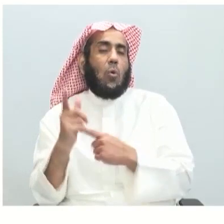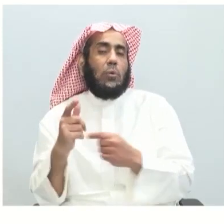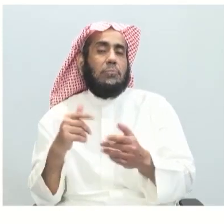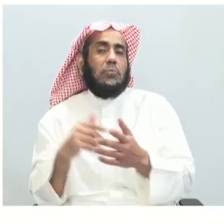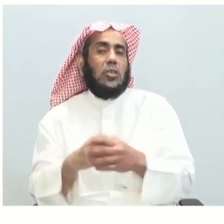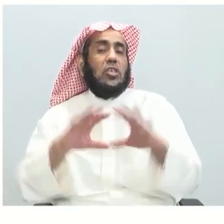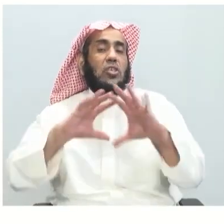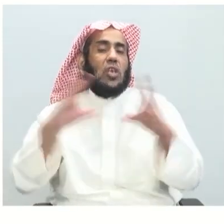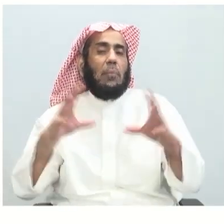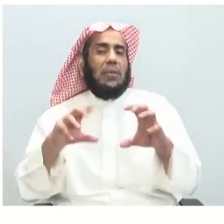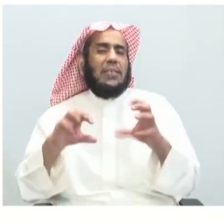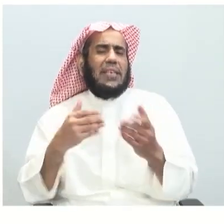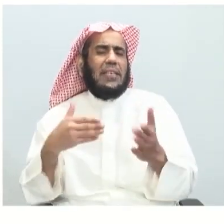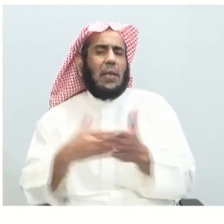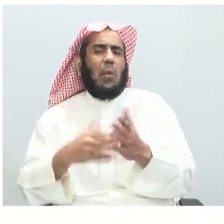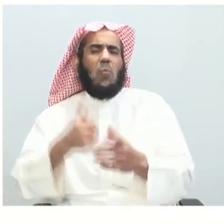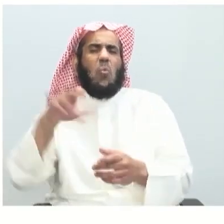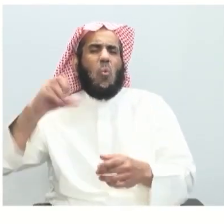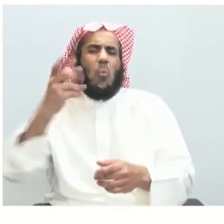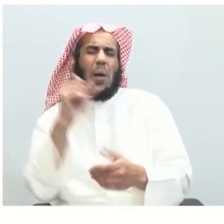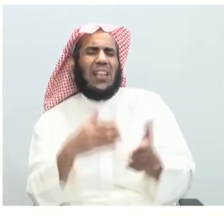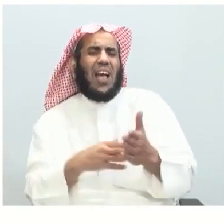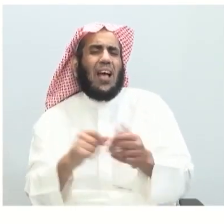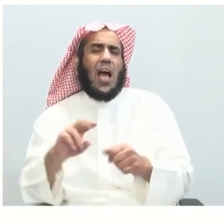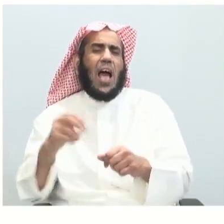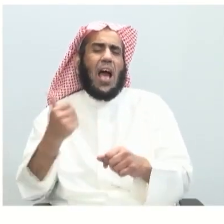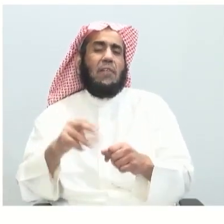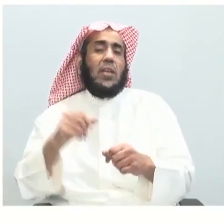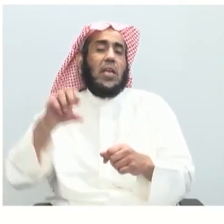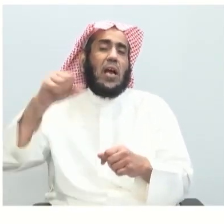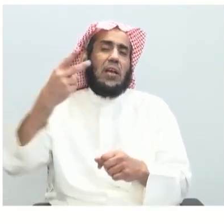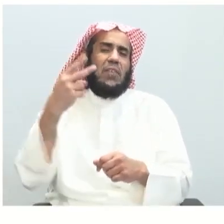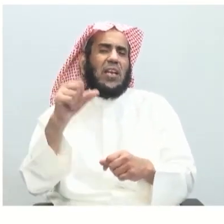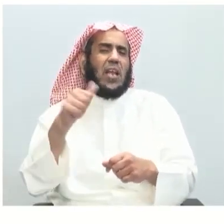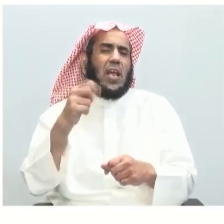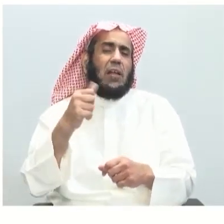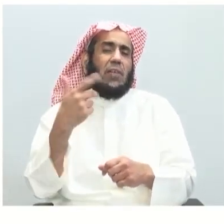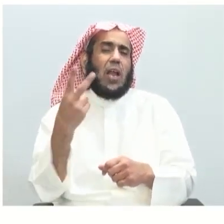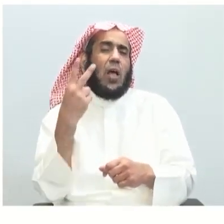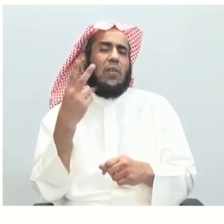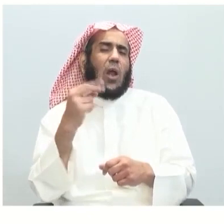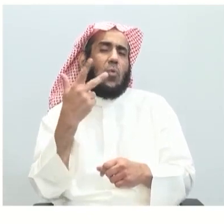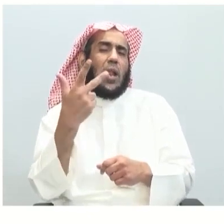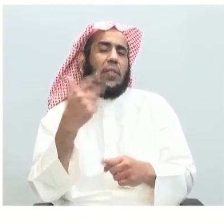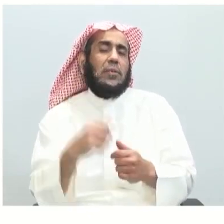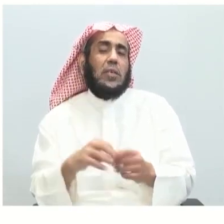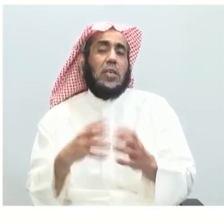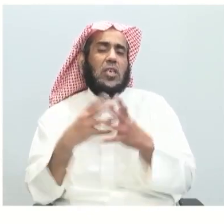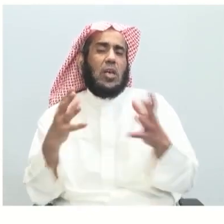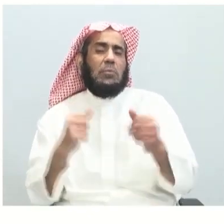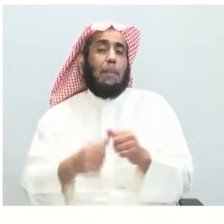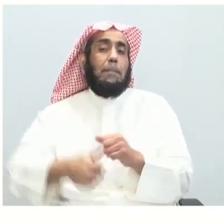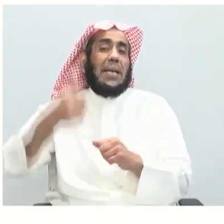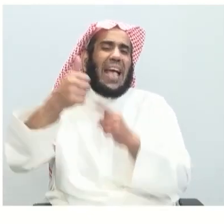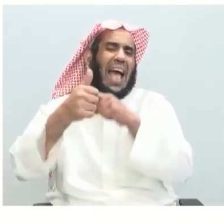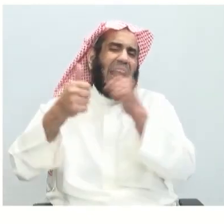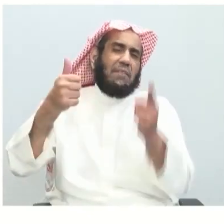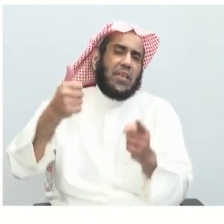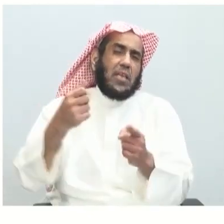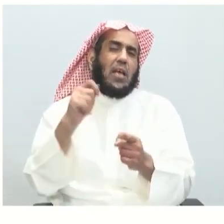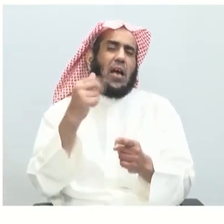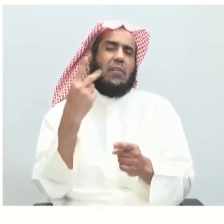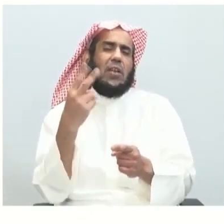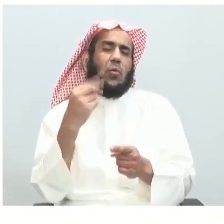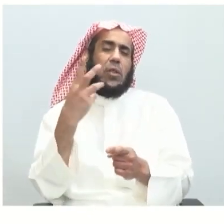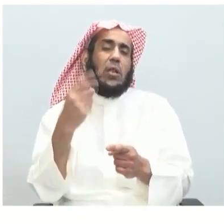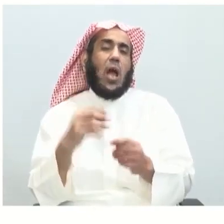جمع تكسير بعد الفه حرفان او ثلاثه او ثلاثه احرف ان يكون جمع تكسير او ثلاثه